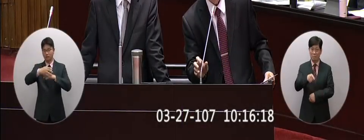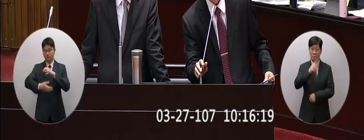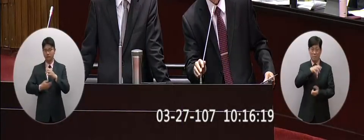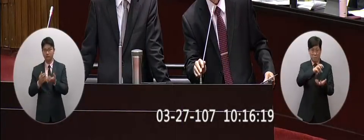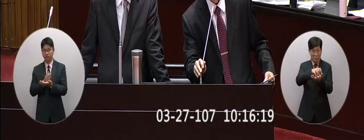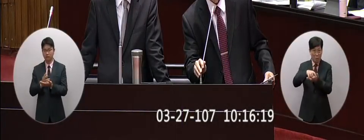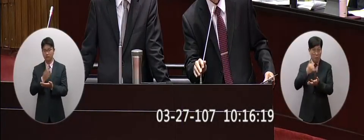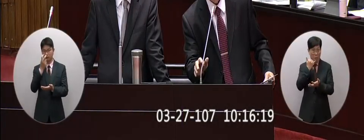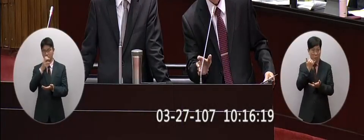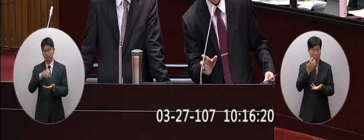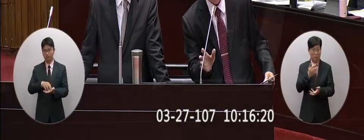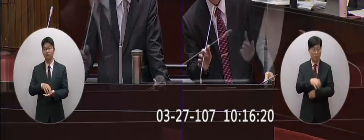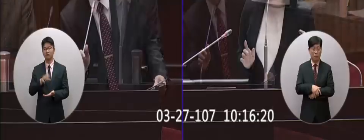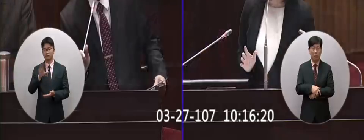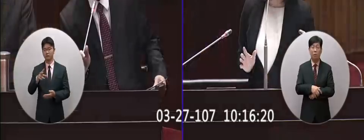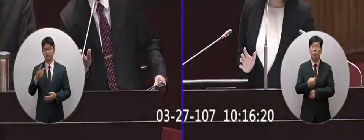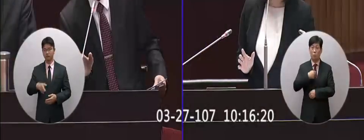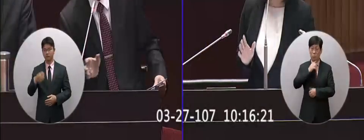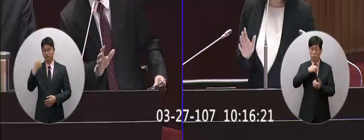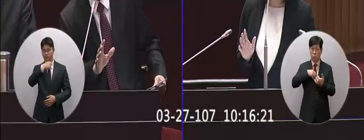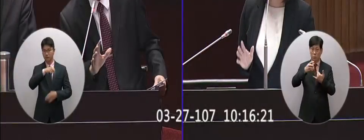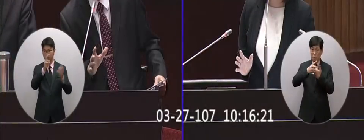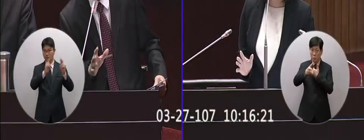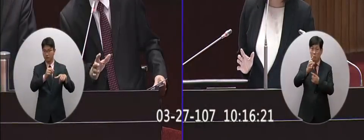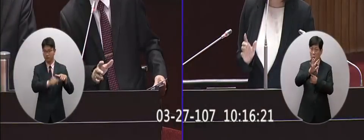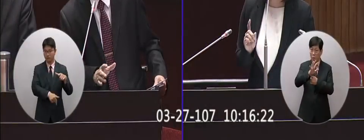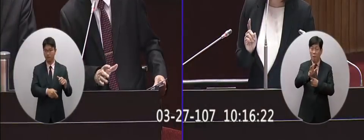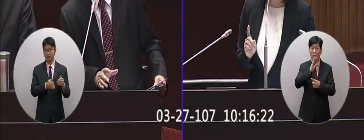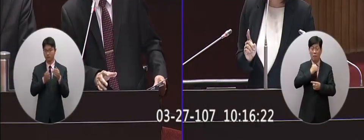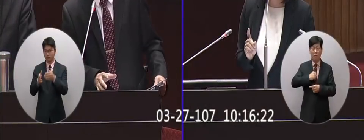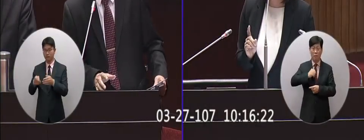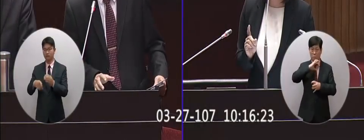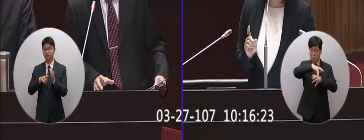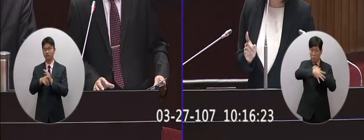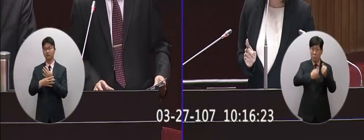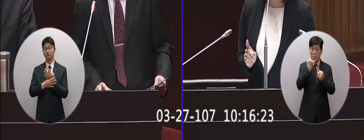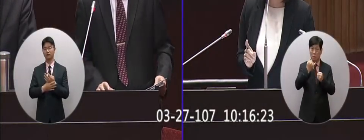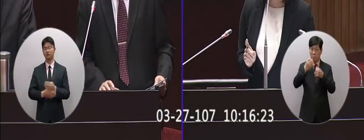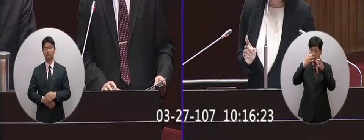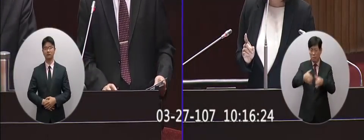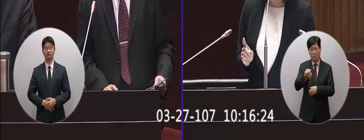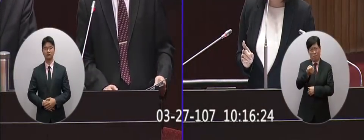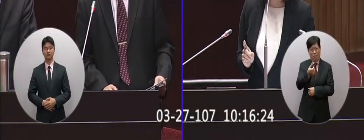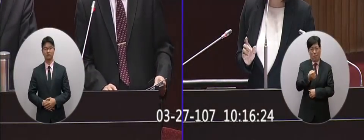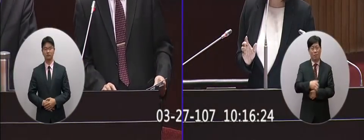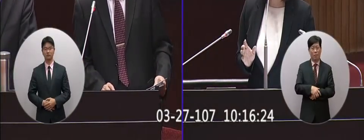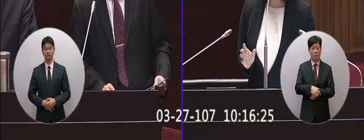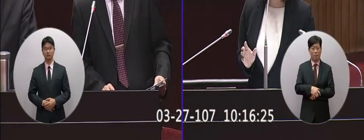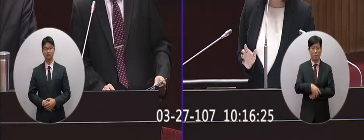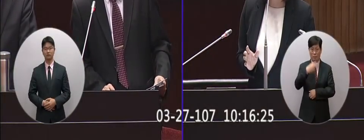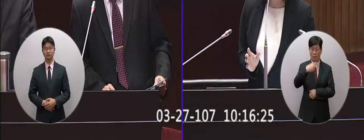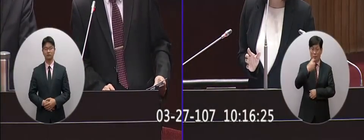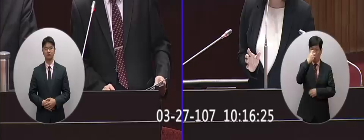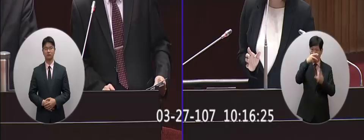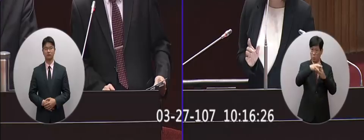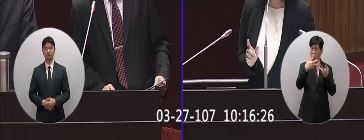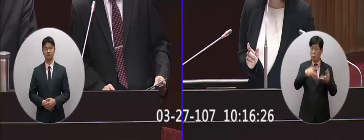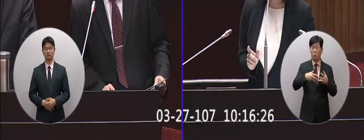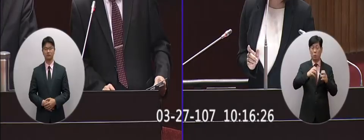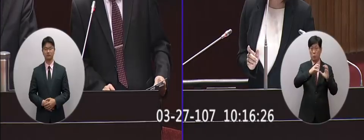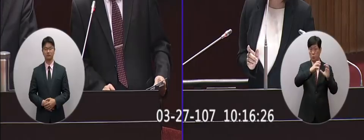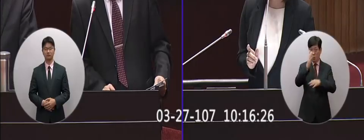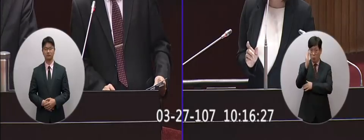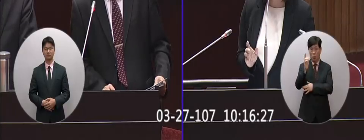证，这些认证就可以吗？因为我们离岸风力在全世界能够做的非常少，而且欧洲很多国